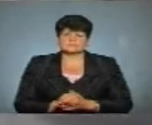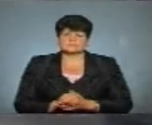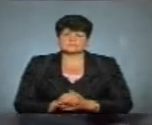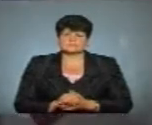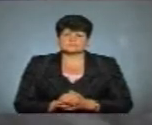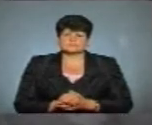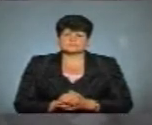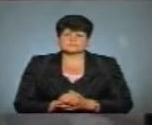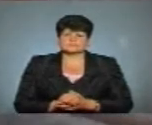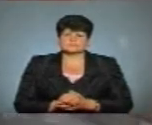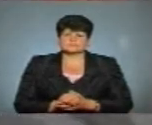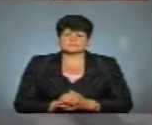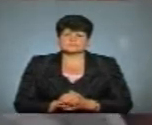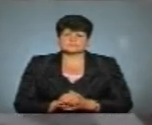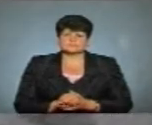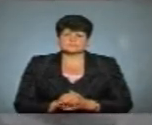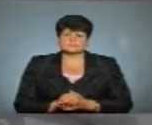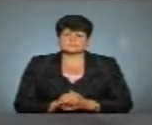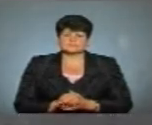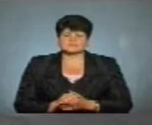Тримай. Як воно гавкає?